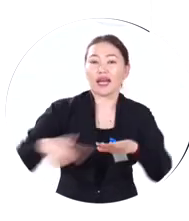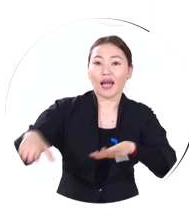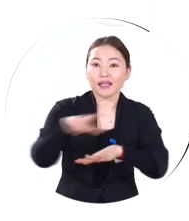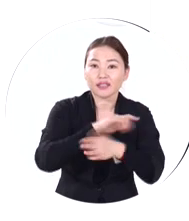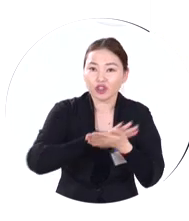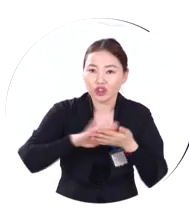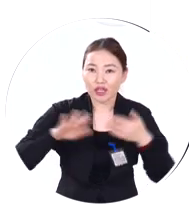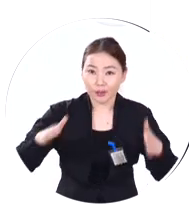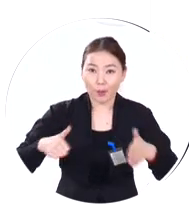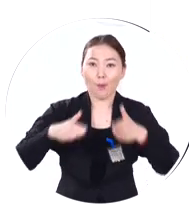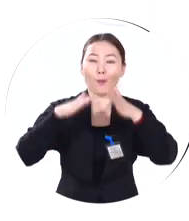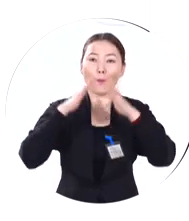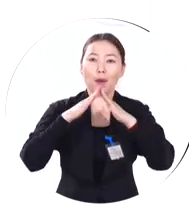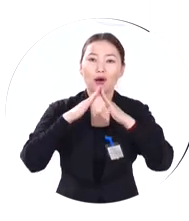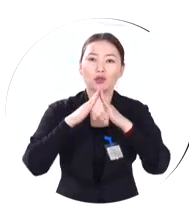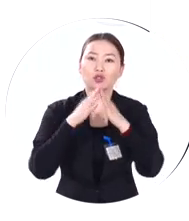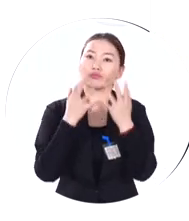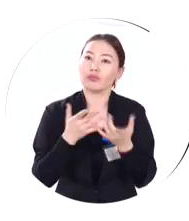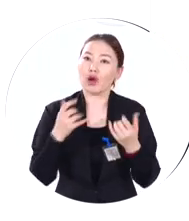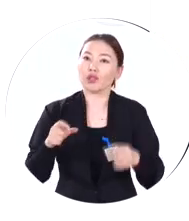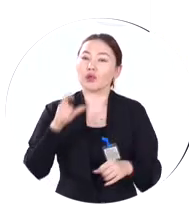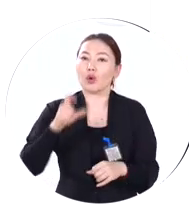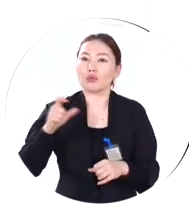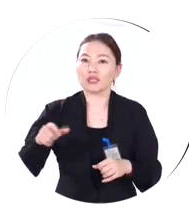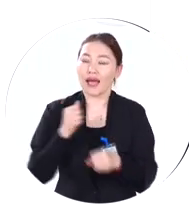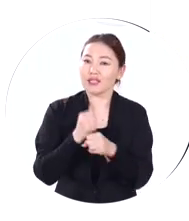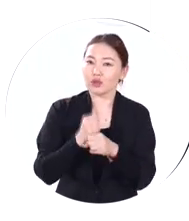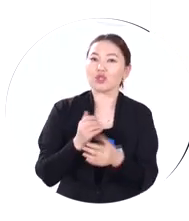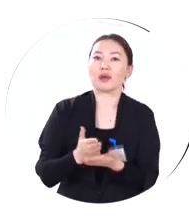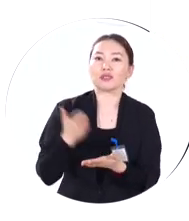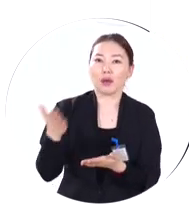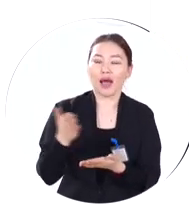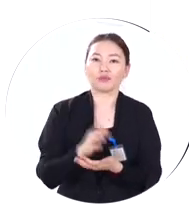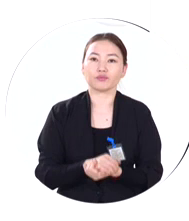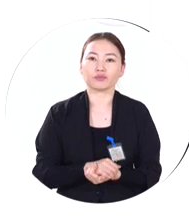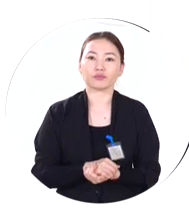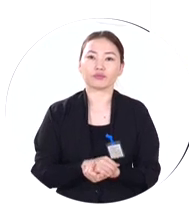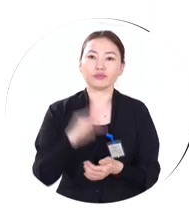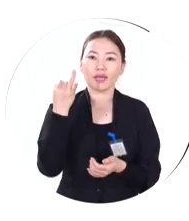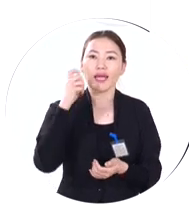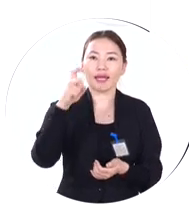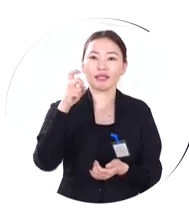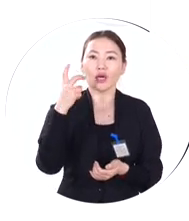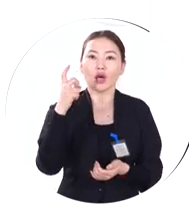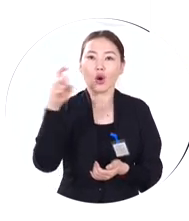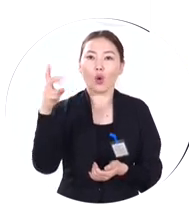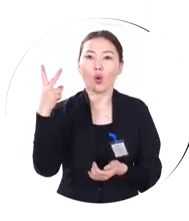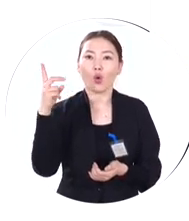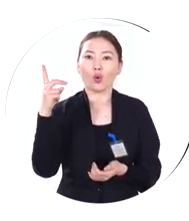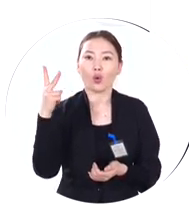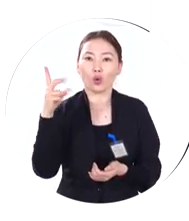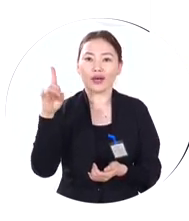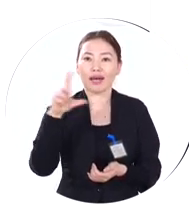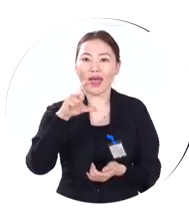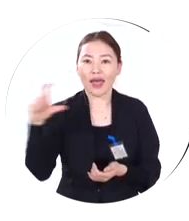газарт нийлүүлэн их хүрээний 8 хотын зүүн хойд зэргийн хоорон байгуулжээ. Их хүрээ, Улаанбаатар, Ховд, Хятад зэрэг